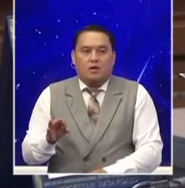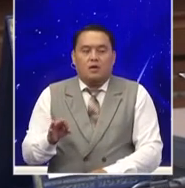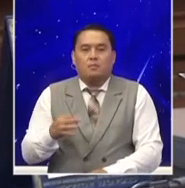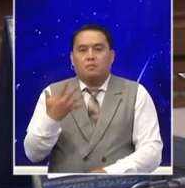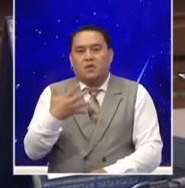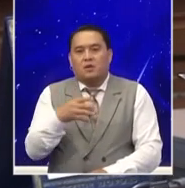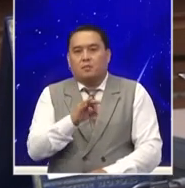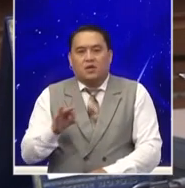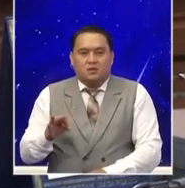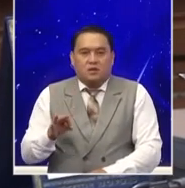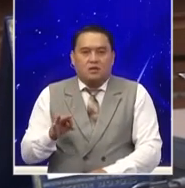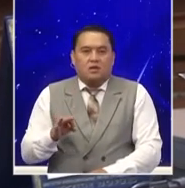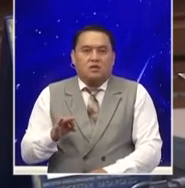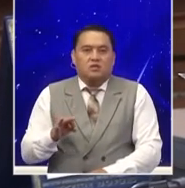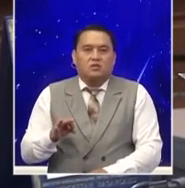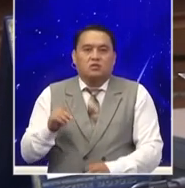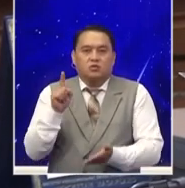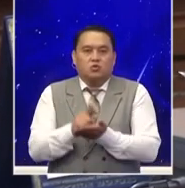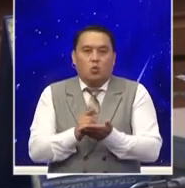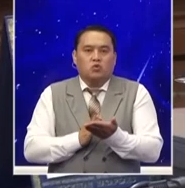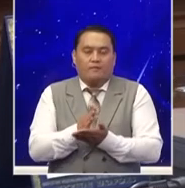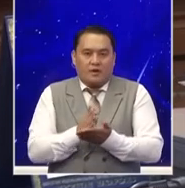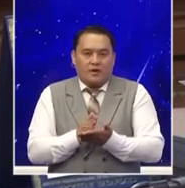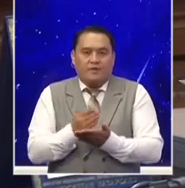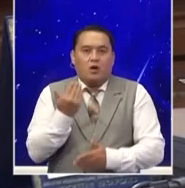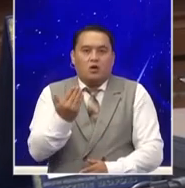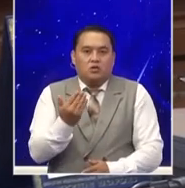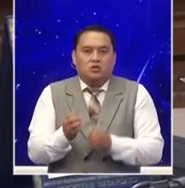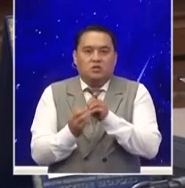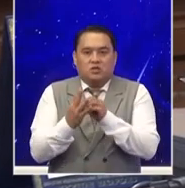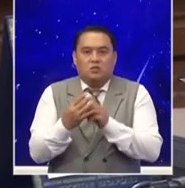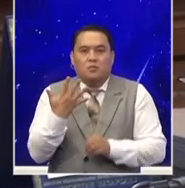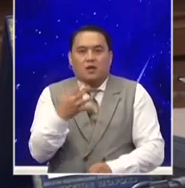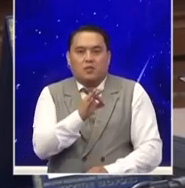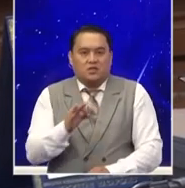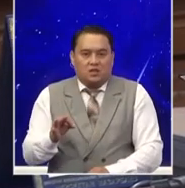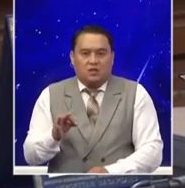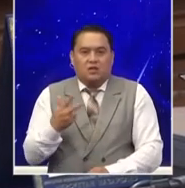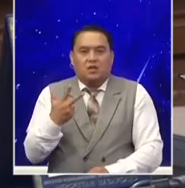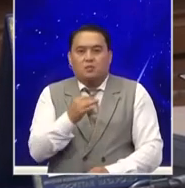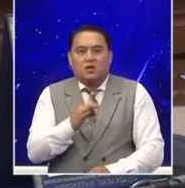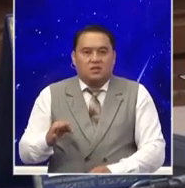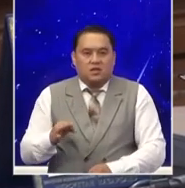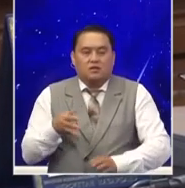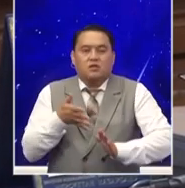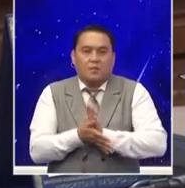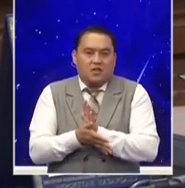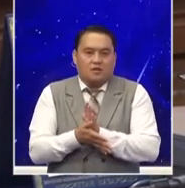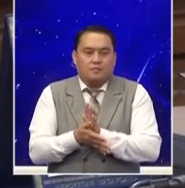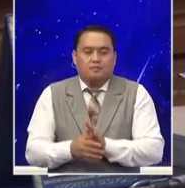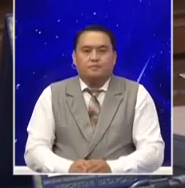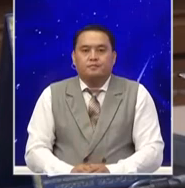13,6% приходится на факты злоупотребления должностными полномочиями. 14,5% на присвоение и растрату денежного чужого